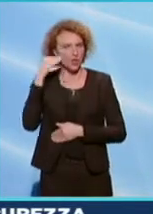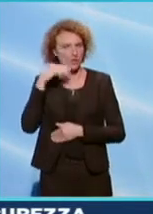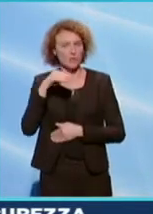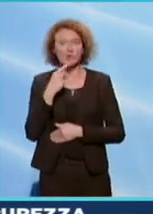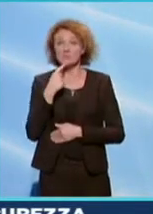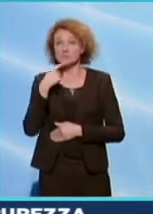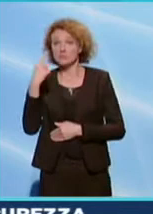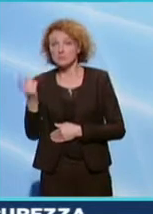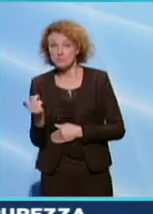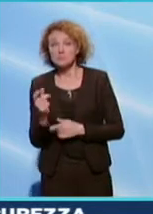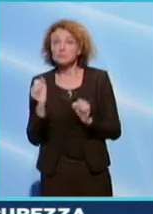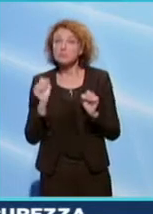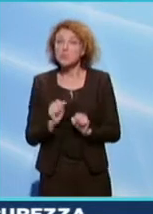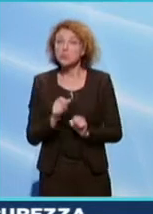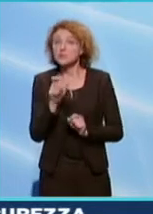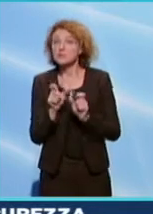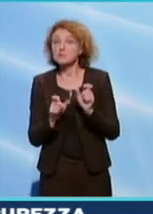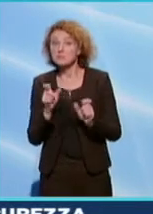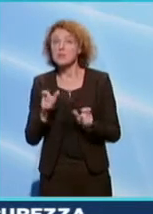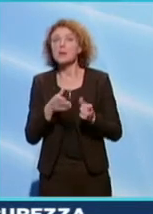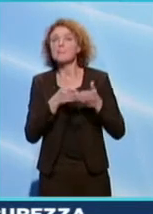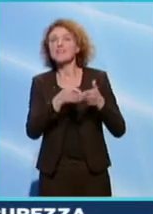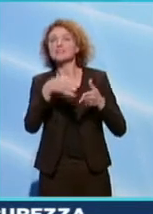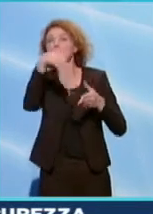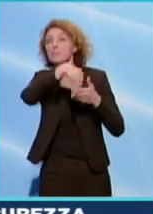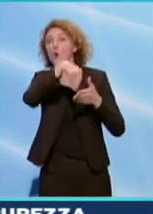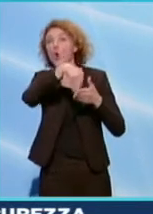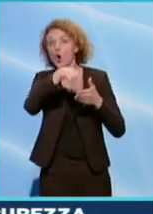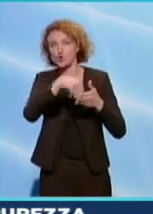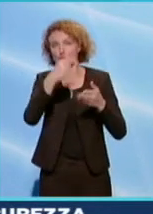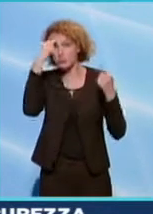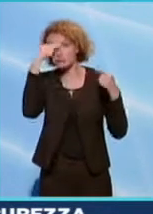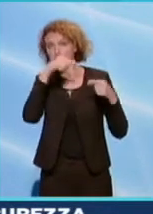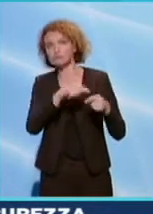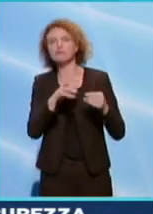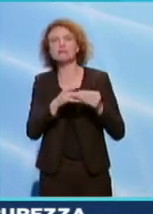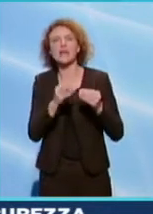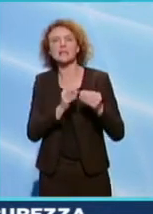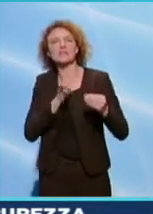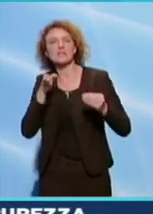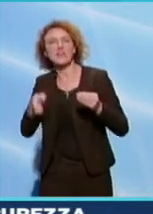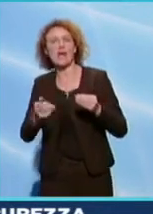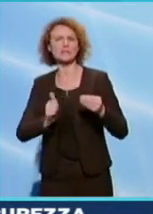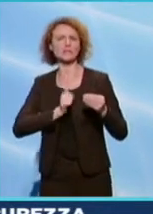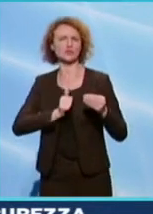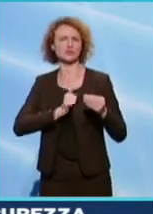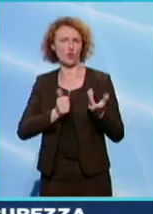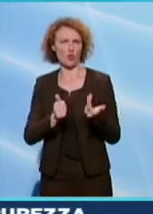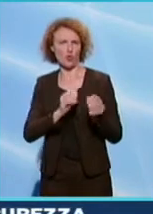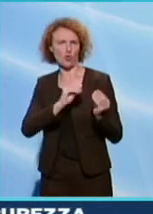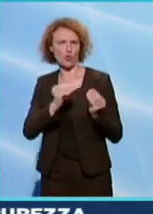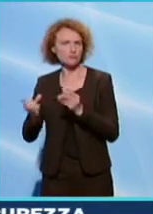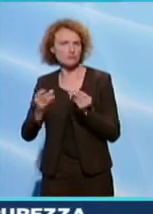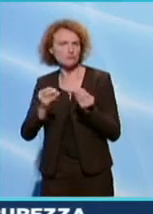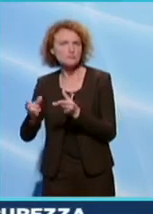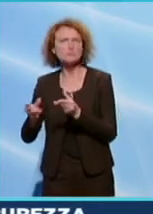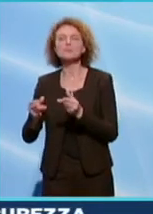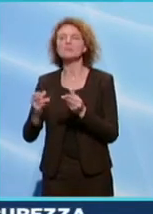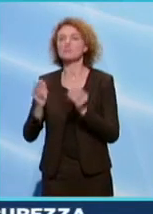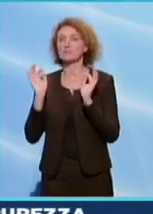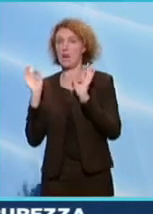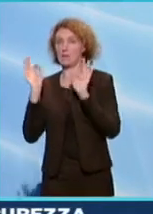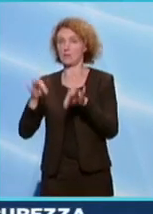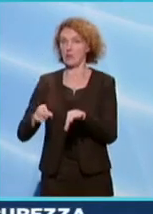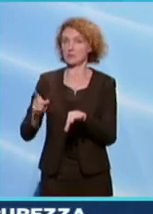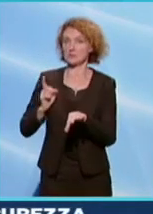un possibile svolgimento da parte del personale di bordo di alcune attività in regime di autoproduzione giunti sul posto i militari